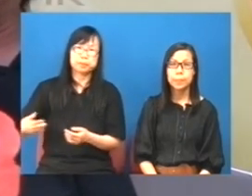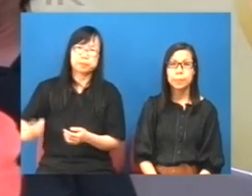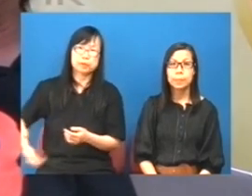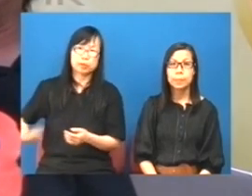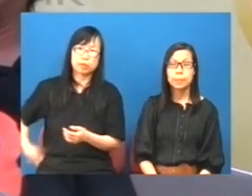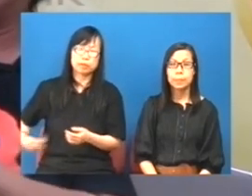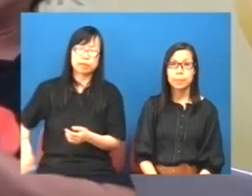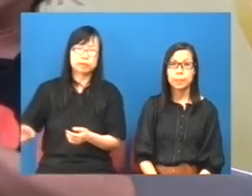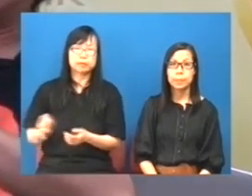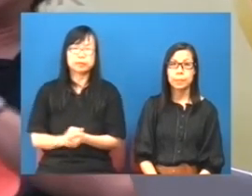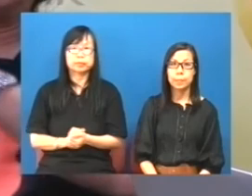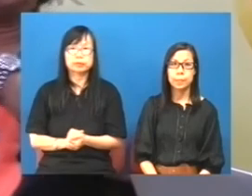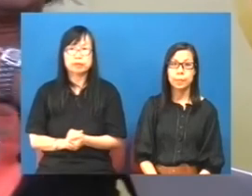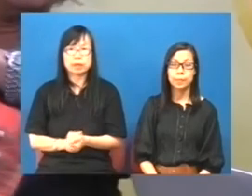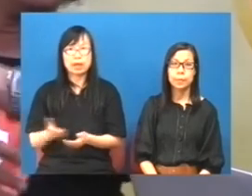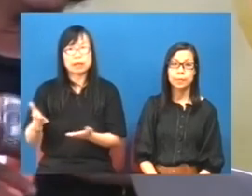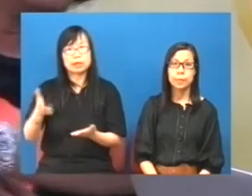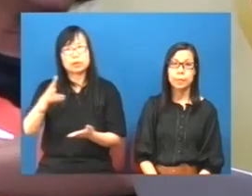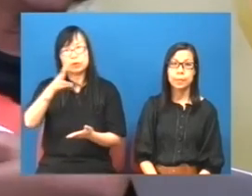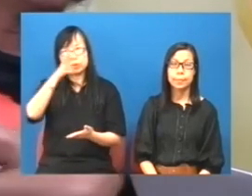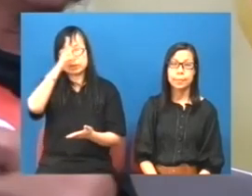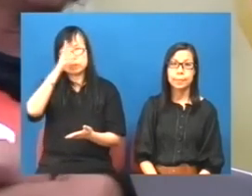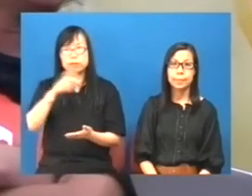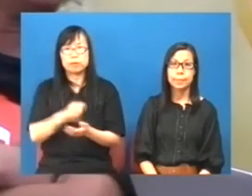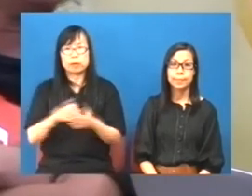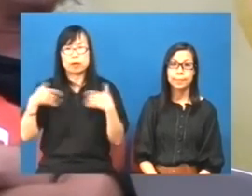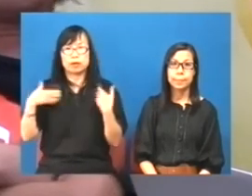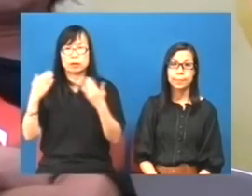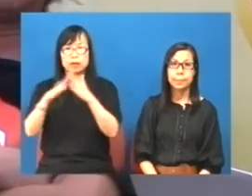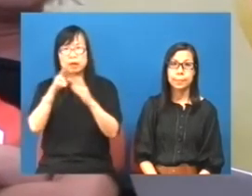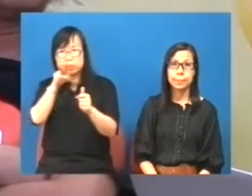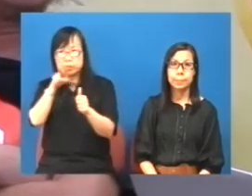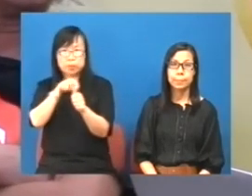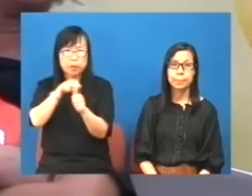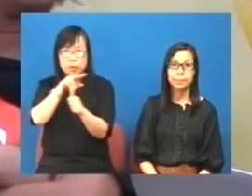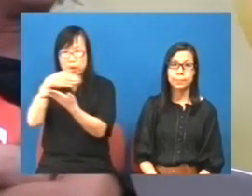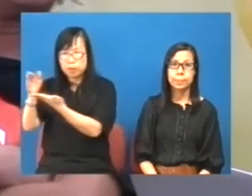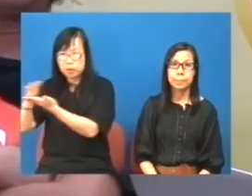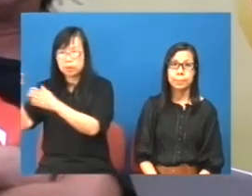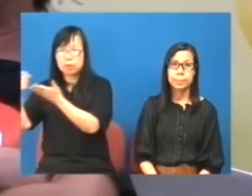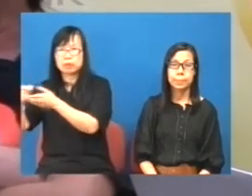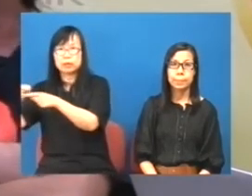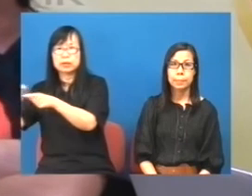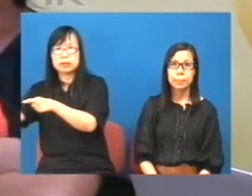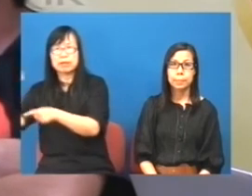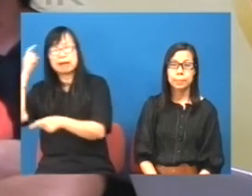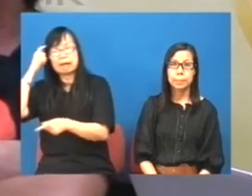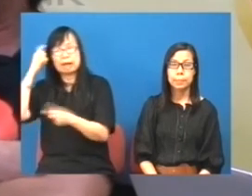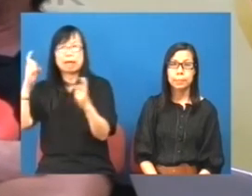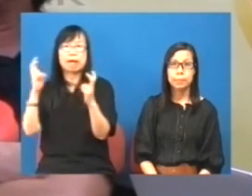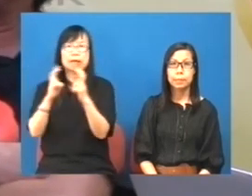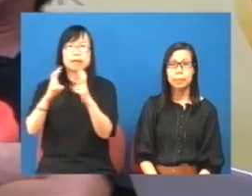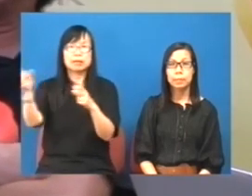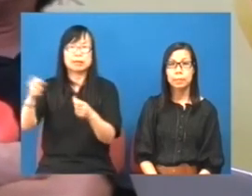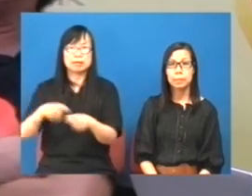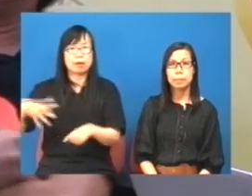叫康民署的人看著一間判口公司怎樣做如果判口公司可能認識一個上司怎樣搞呢所以你看